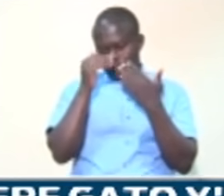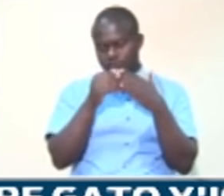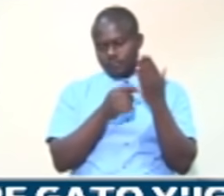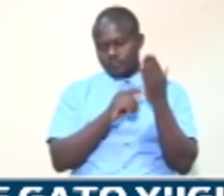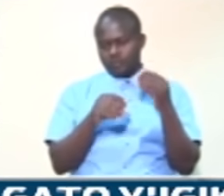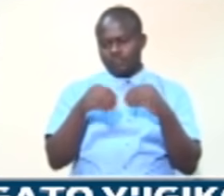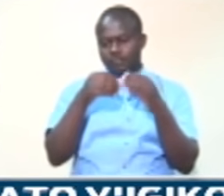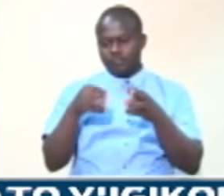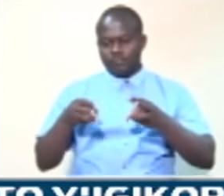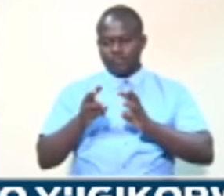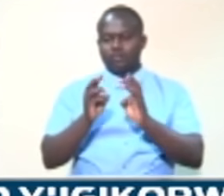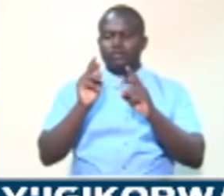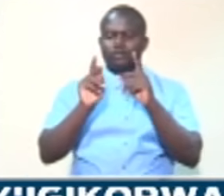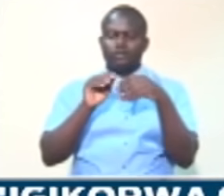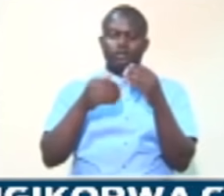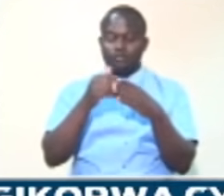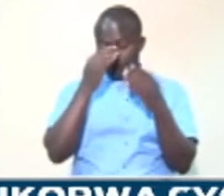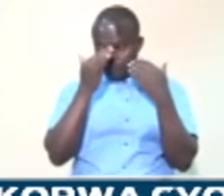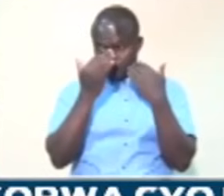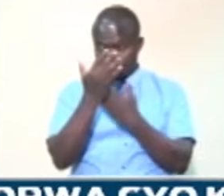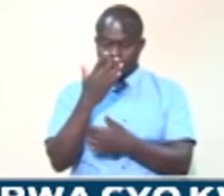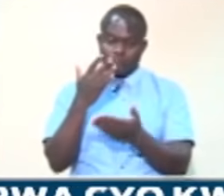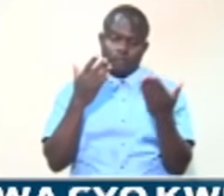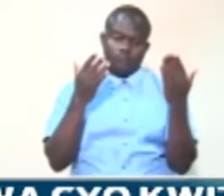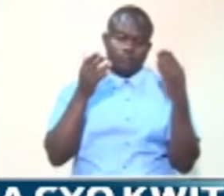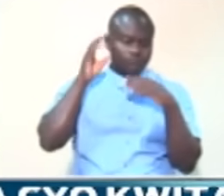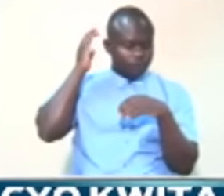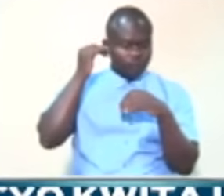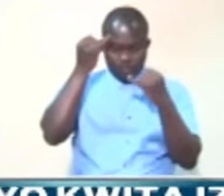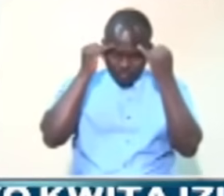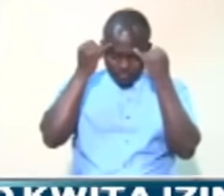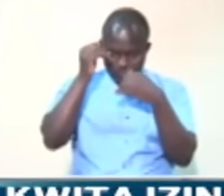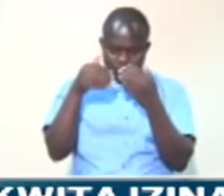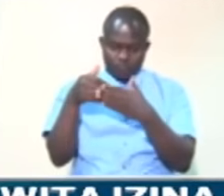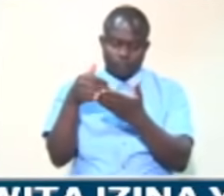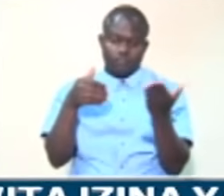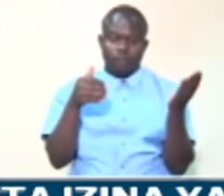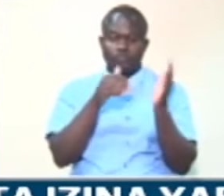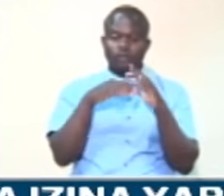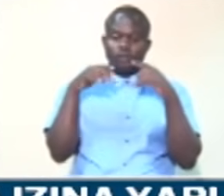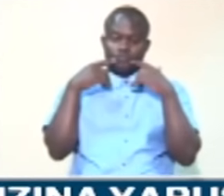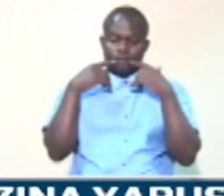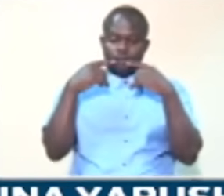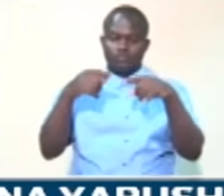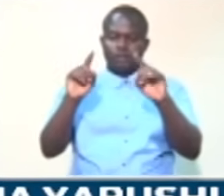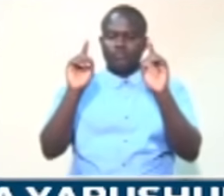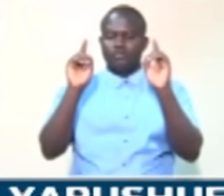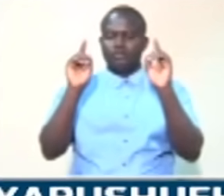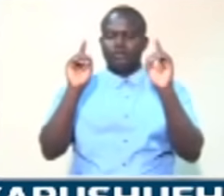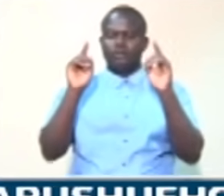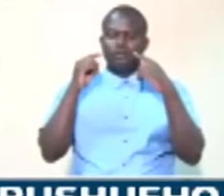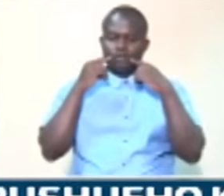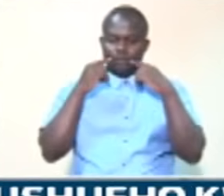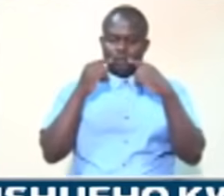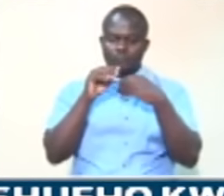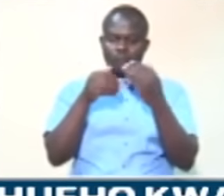uburyo bwo kuba buri muntu wese abyuka agashyira amakuru y'ibitekerezo bye akayatangaza,